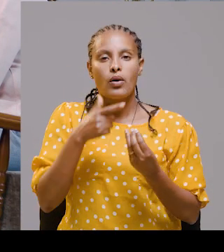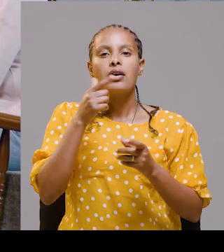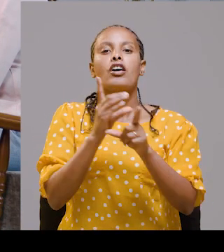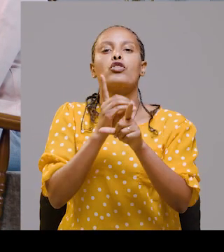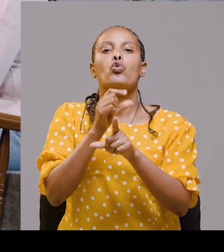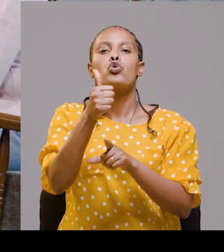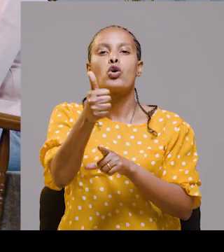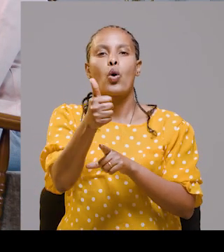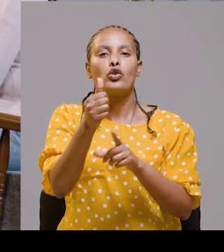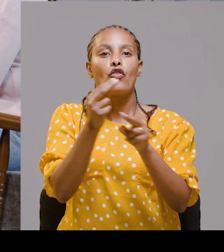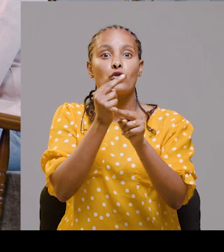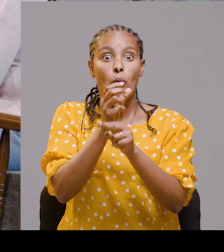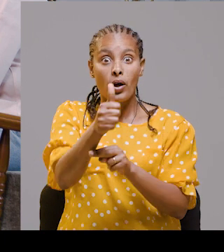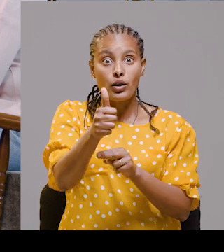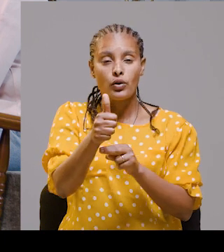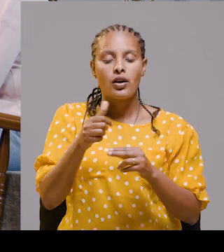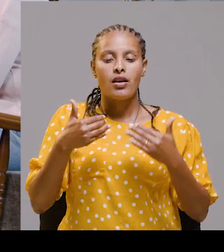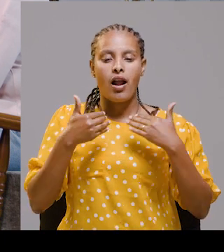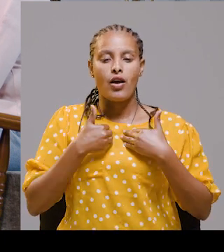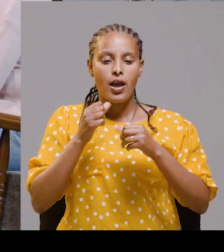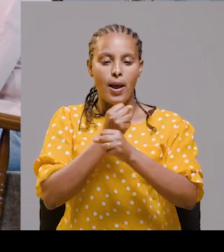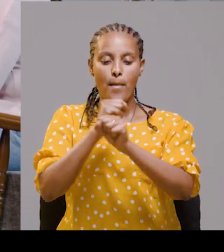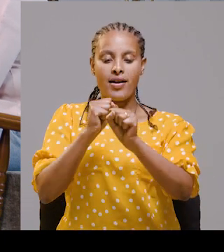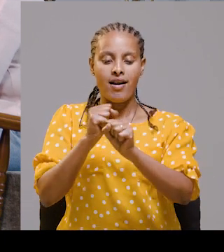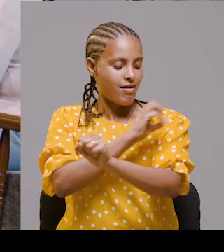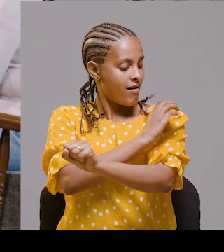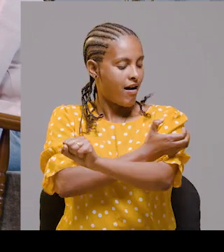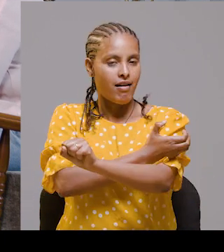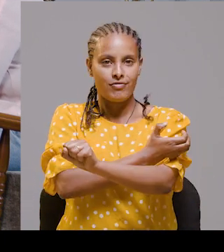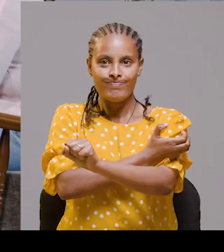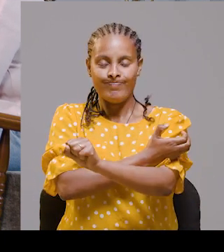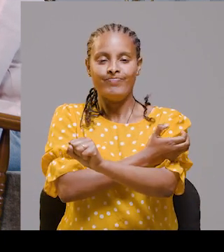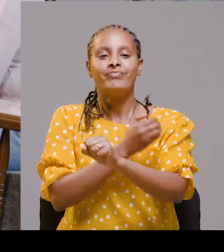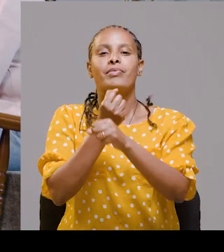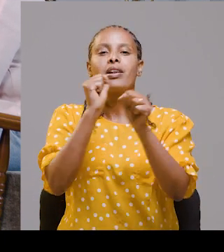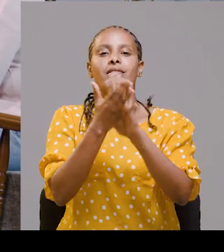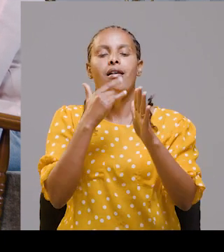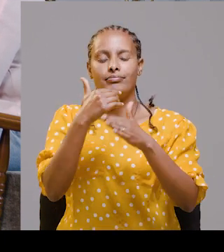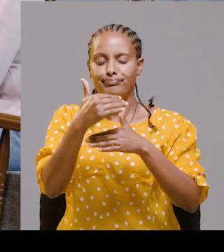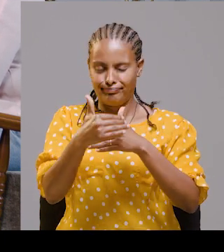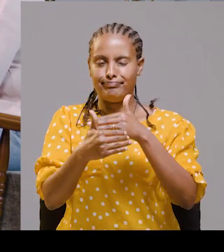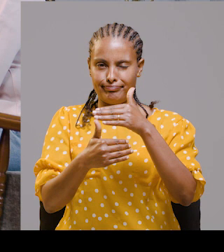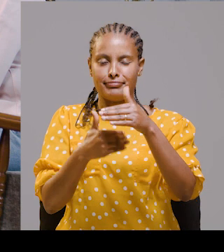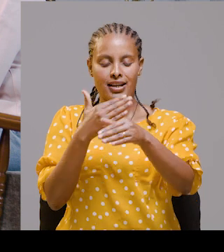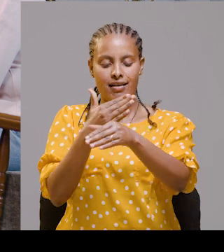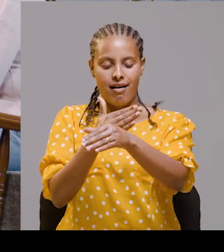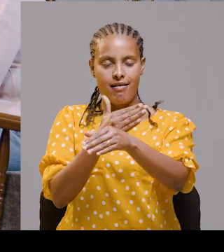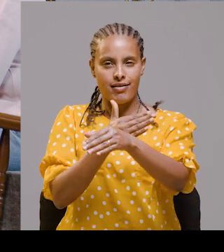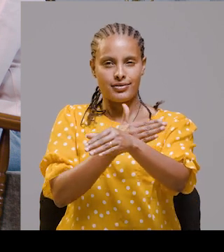ተፈጥሮ በራሷ ያላትን የማዳን ፓወር ተጠቅማ ሂሊንግ ፓወሯን ተጠቅማ ያንን ነገር እያስተካከለችው